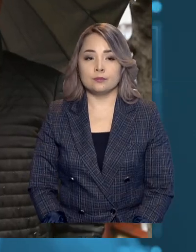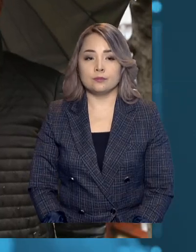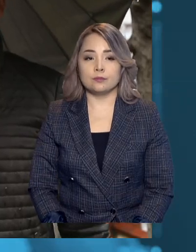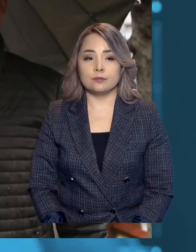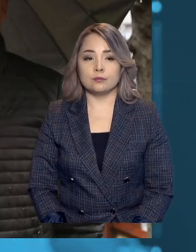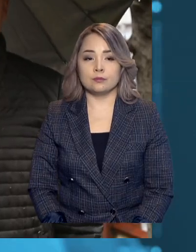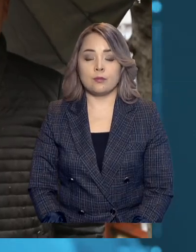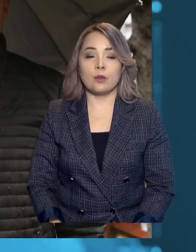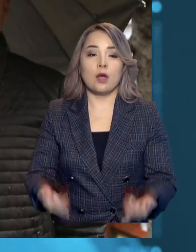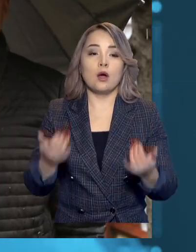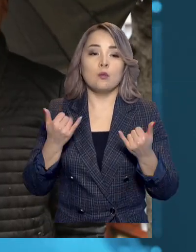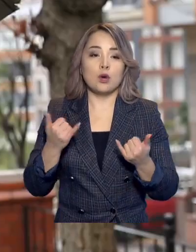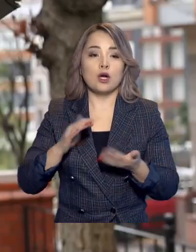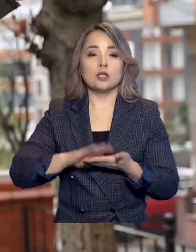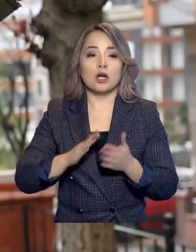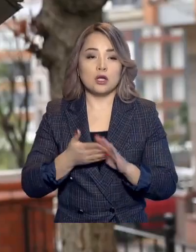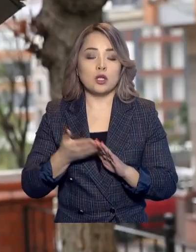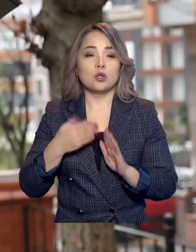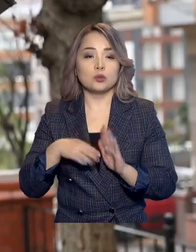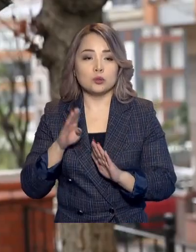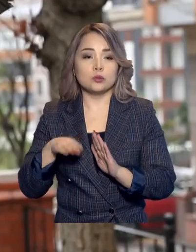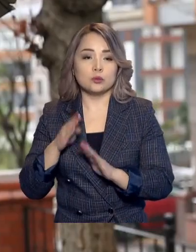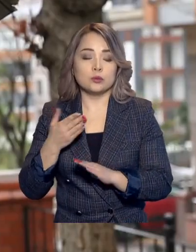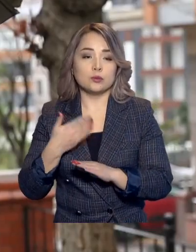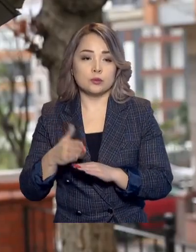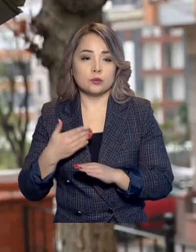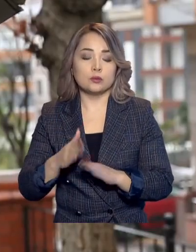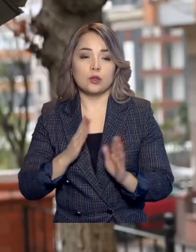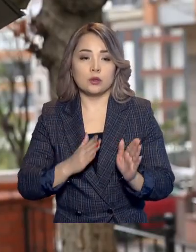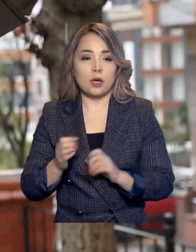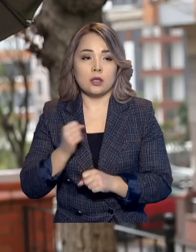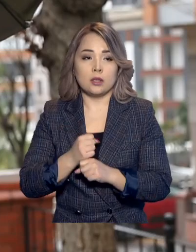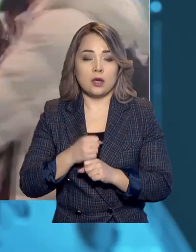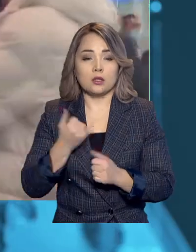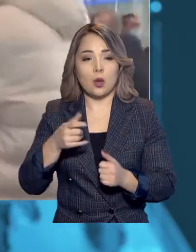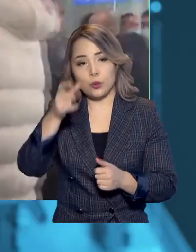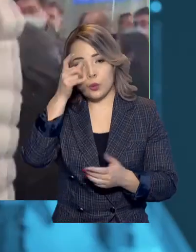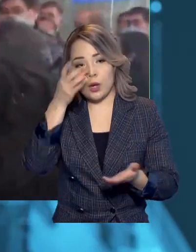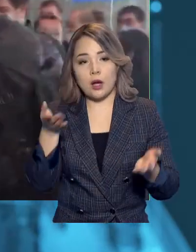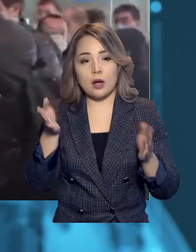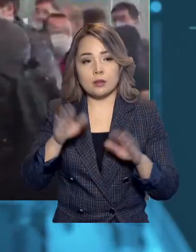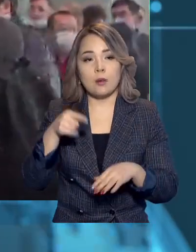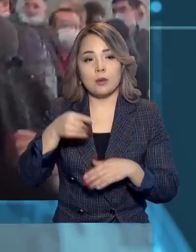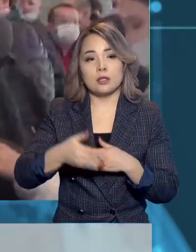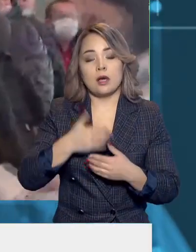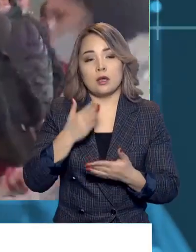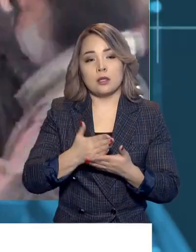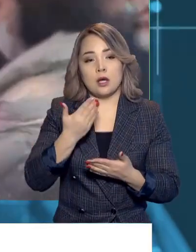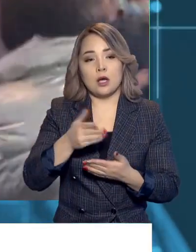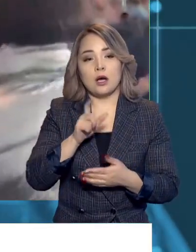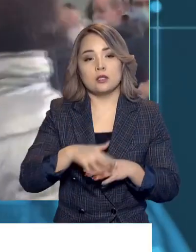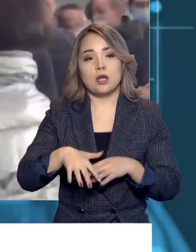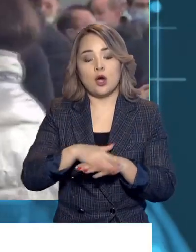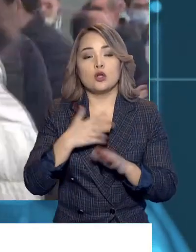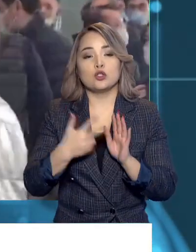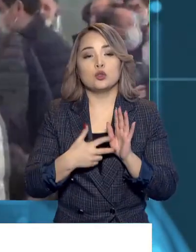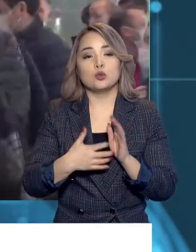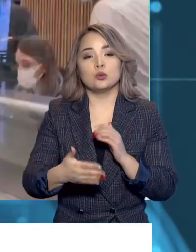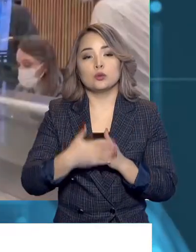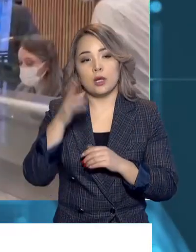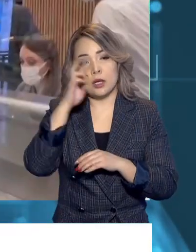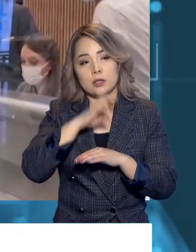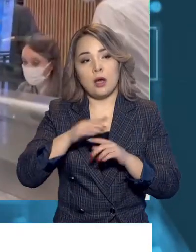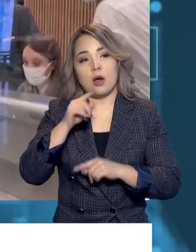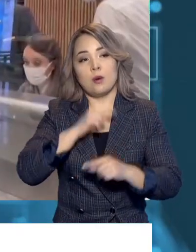Рахмет, саламат. Қазір жағдай бірте-бірте тұрақталып келеді. Бүгінге дейін Түркияда қалып қойған мыңнан аса жолаушының 800-ге жуығы елге